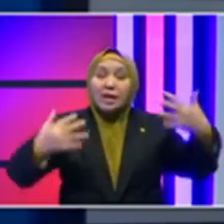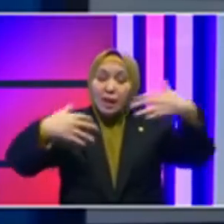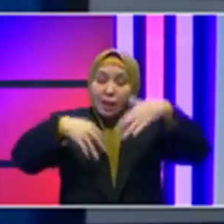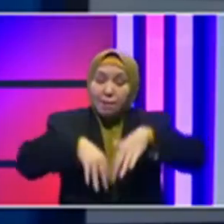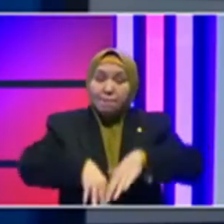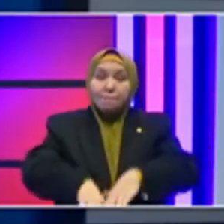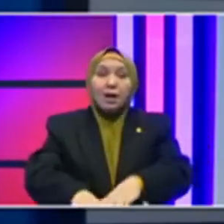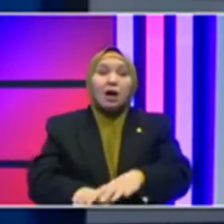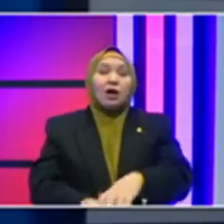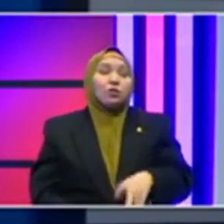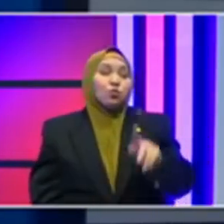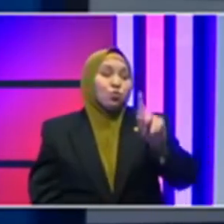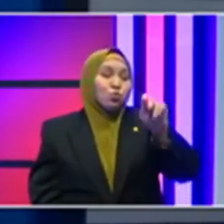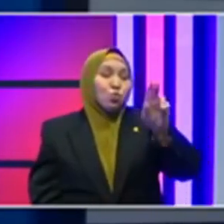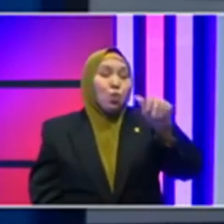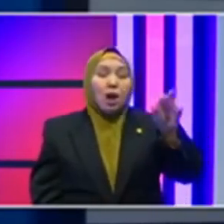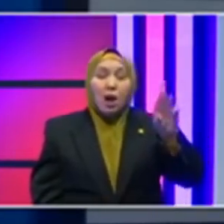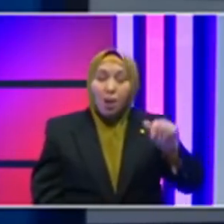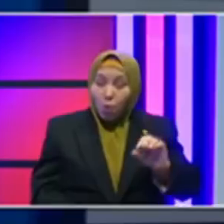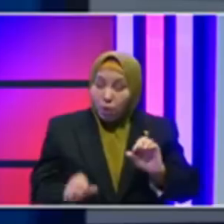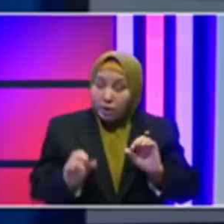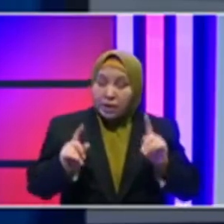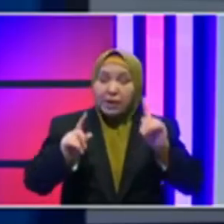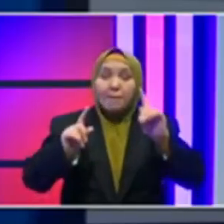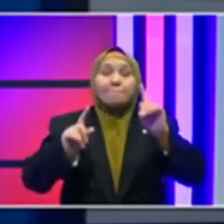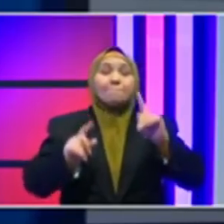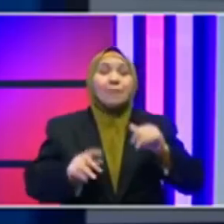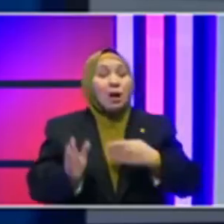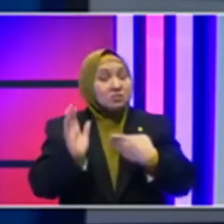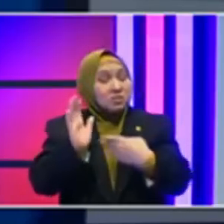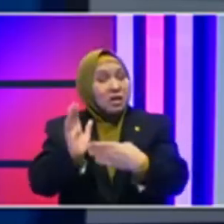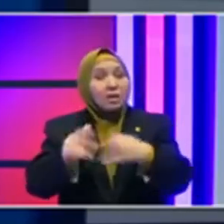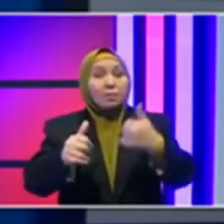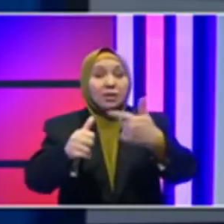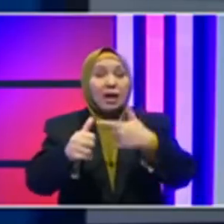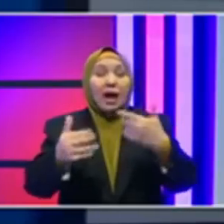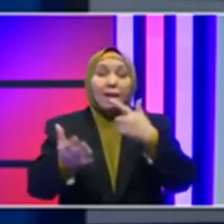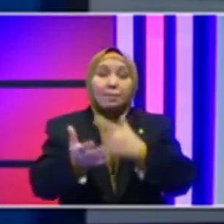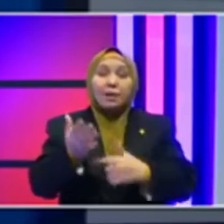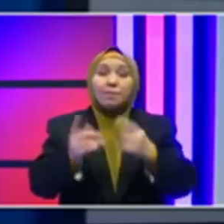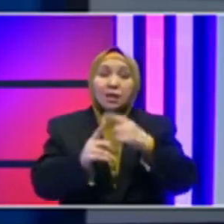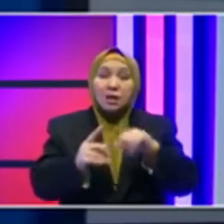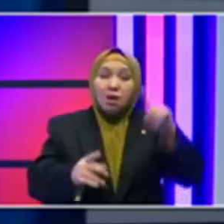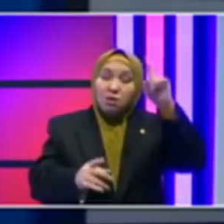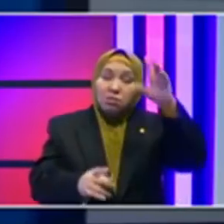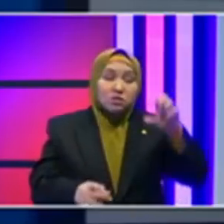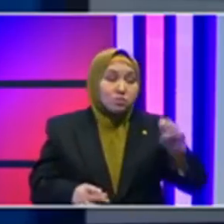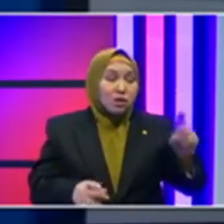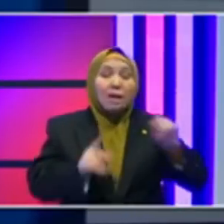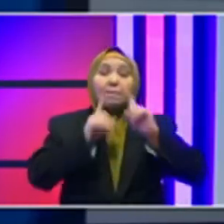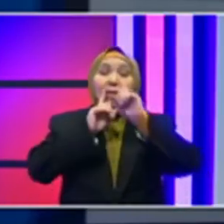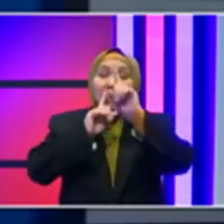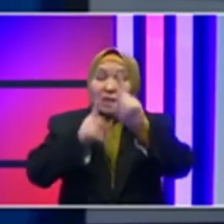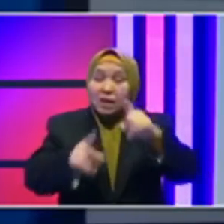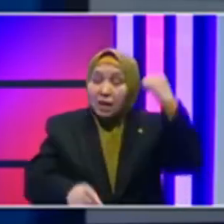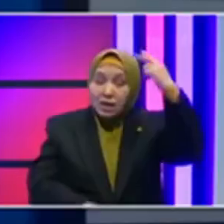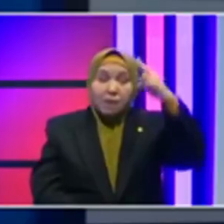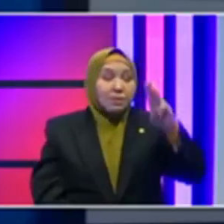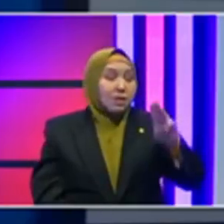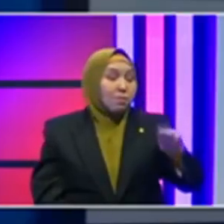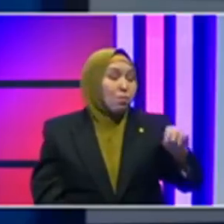Lembah tua baik mukjizat Yang pertama adalah apabila Allah Subhanahu Wa Ta'ala perintahkan Nabi Musa